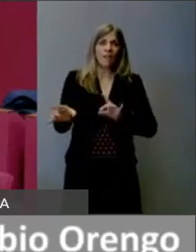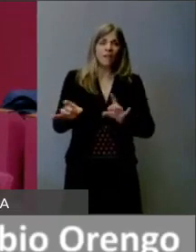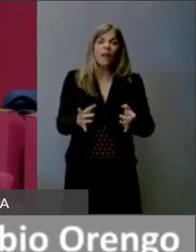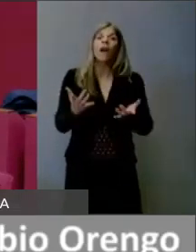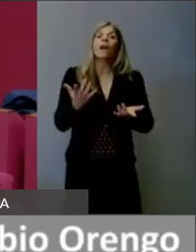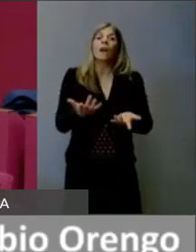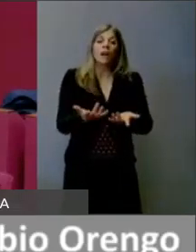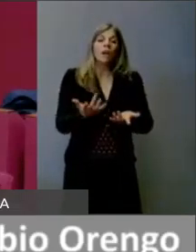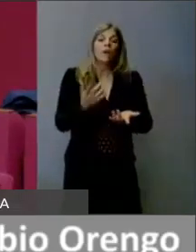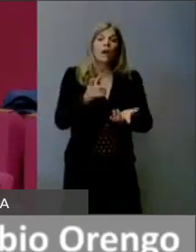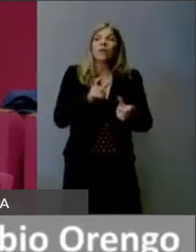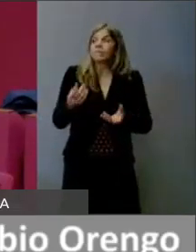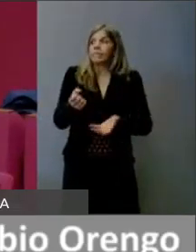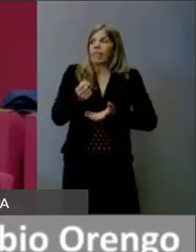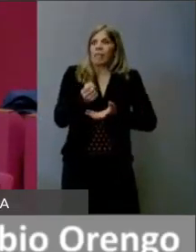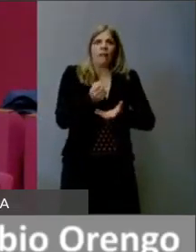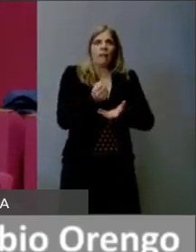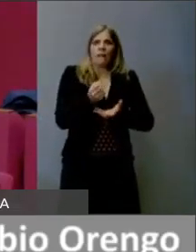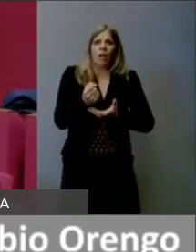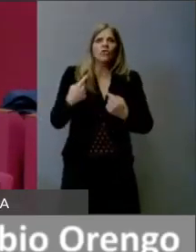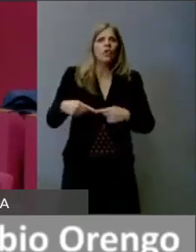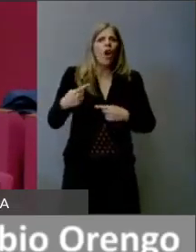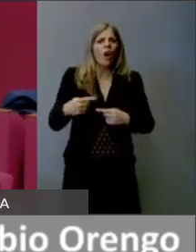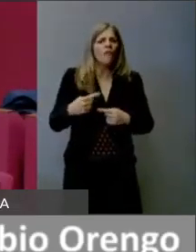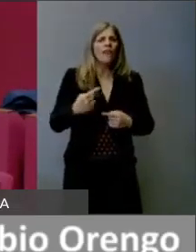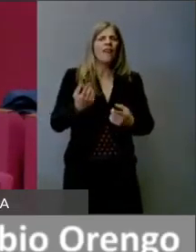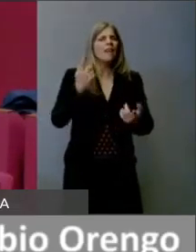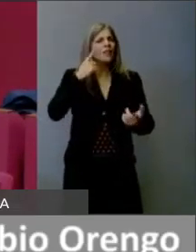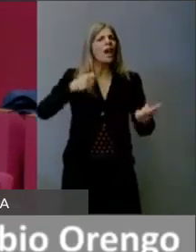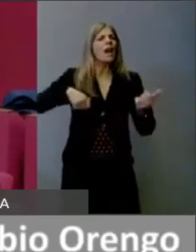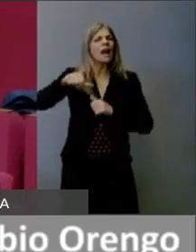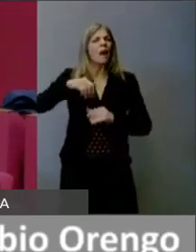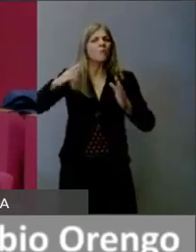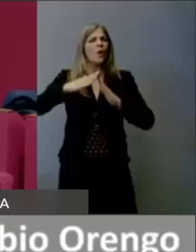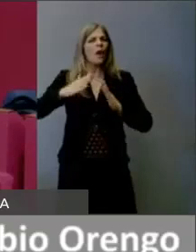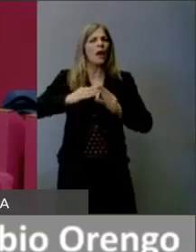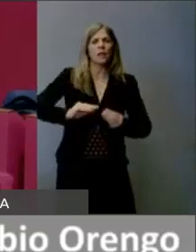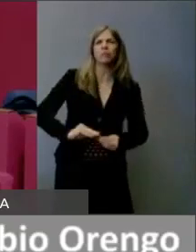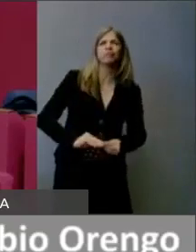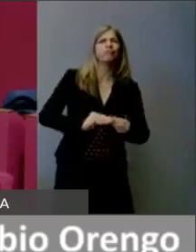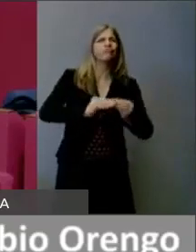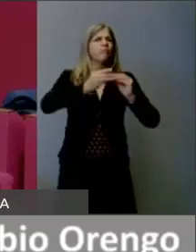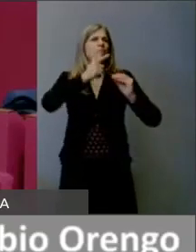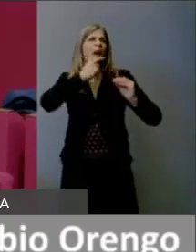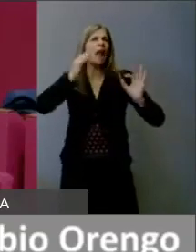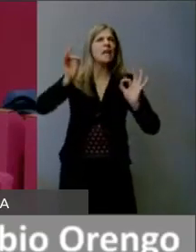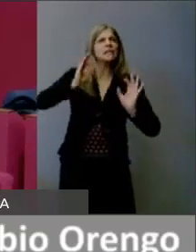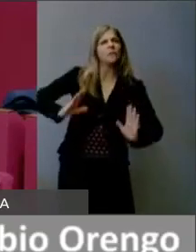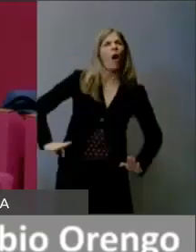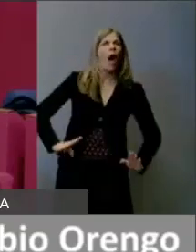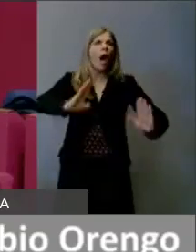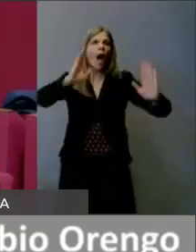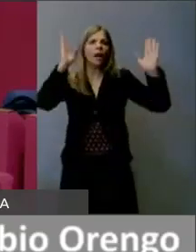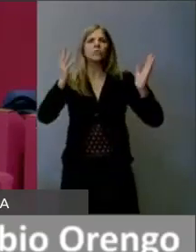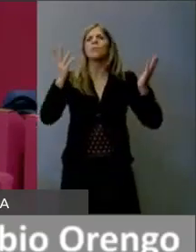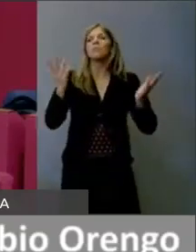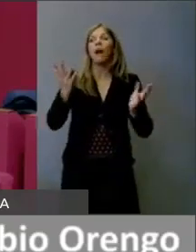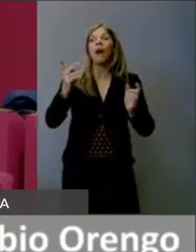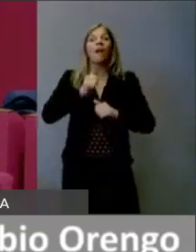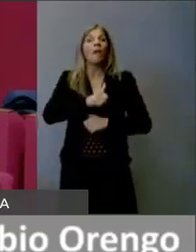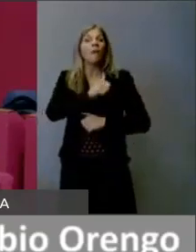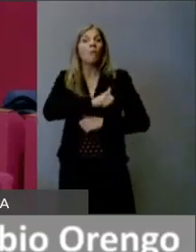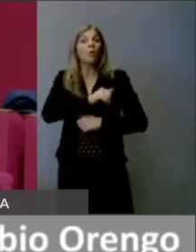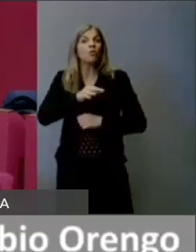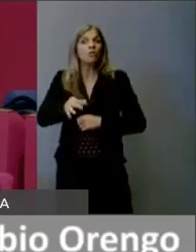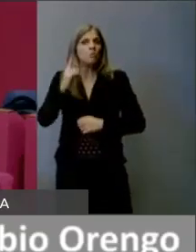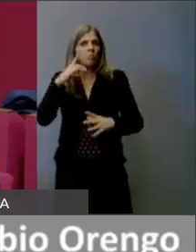avranno un bel manufatto altissimo, il municipio che non ne sapeva nulla, quindi l'esclusione. E